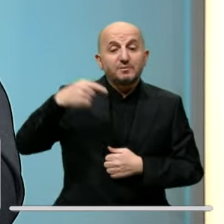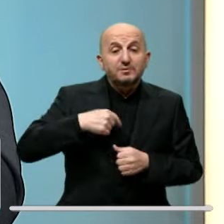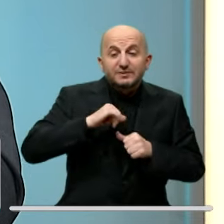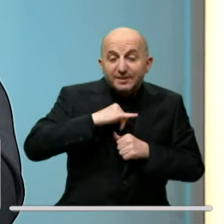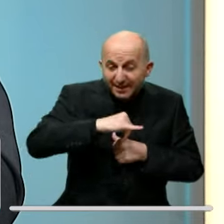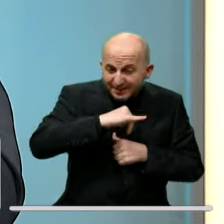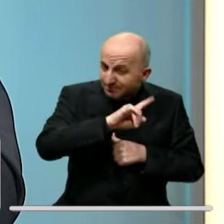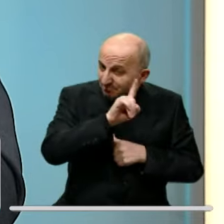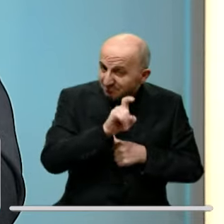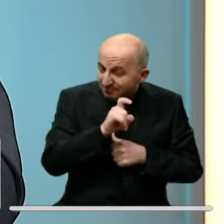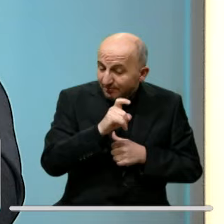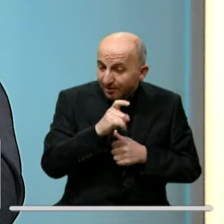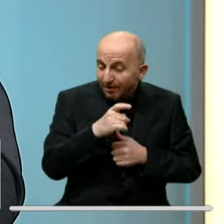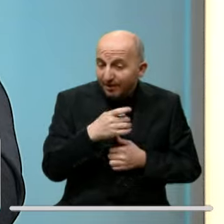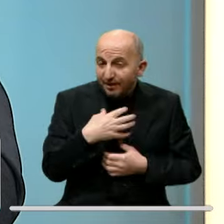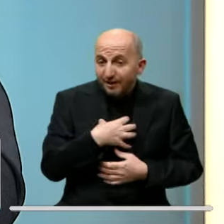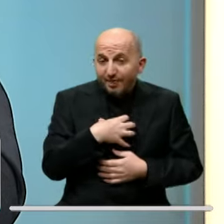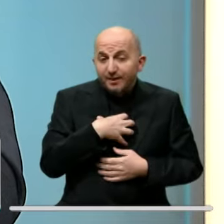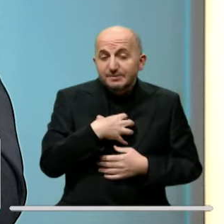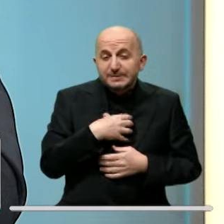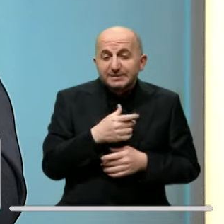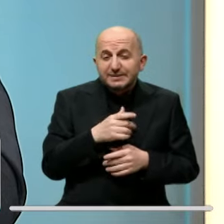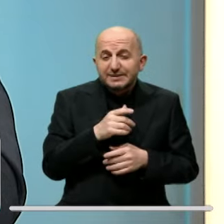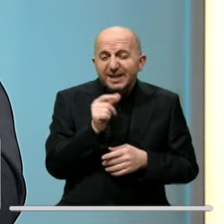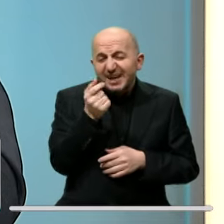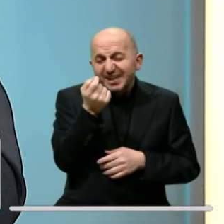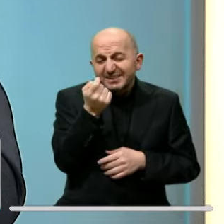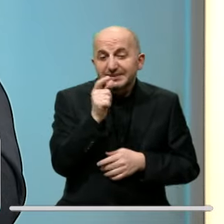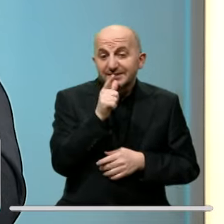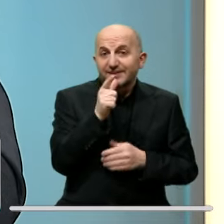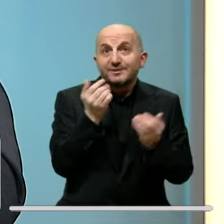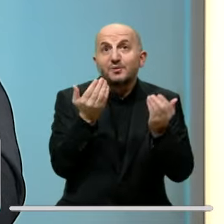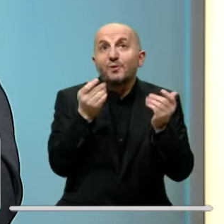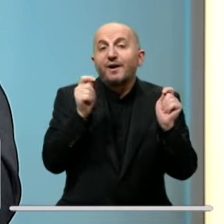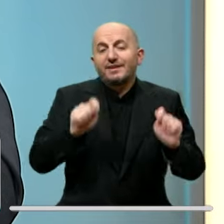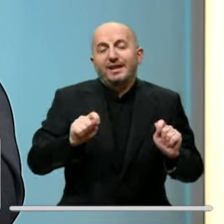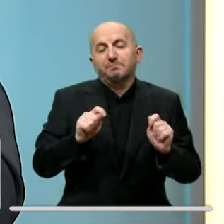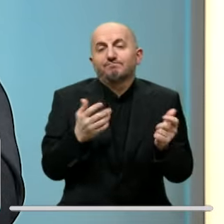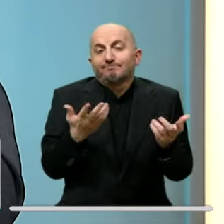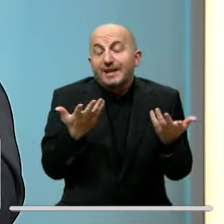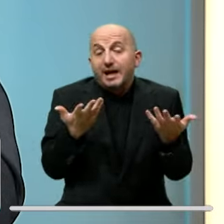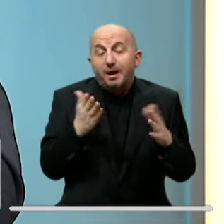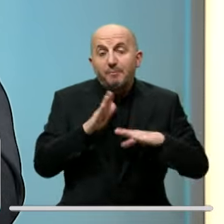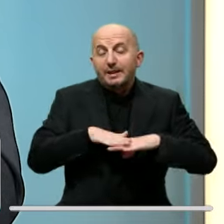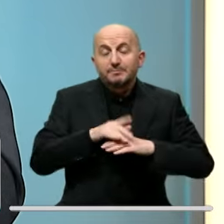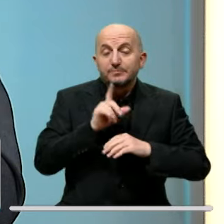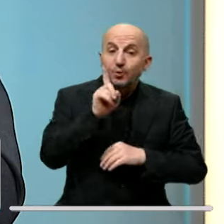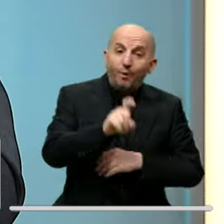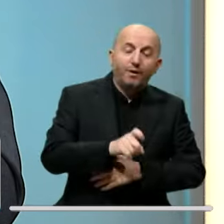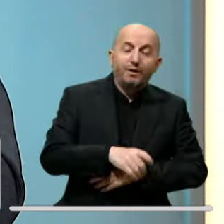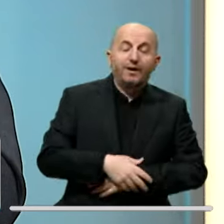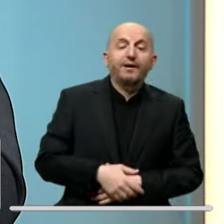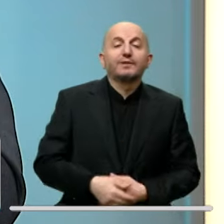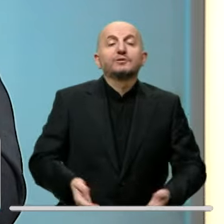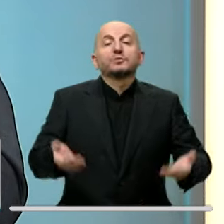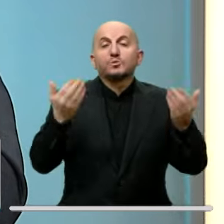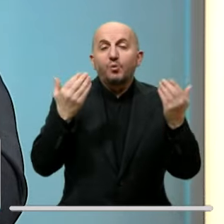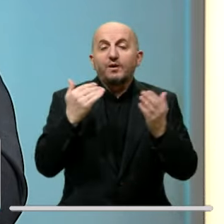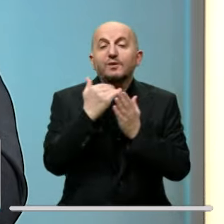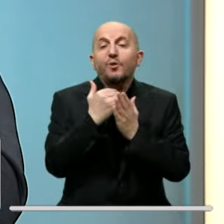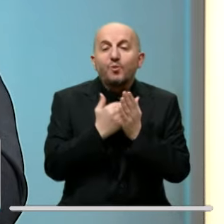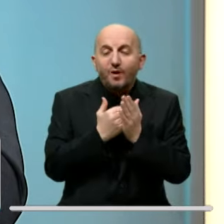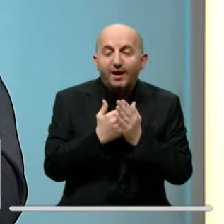O zaman kendimiz kısık sesle ona dua edelim şeklinde. Dua da adab,